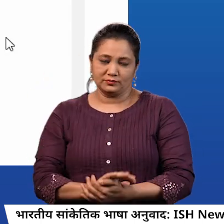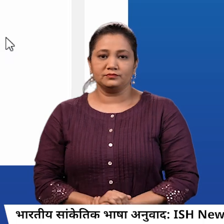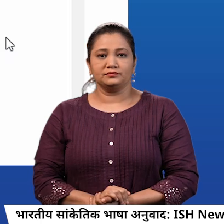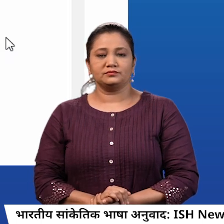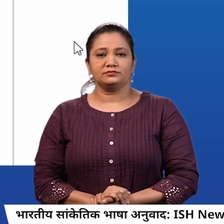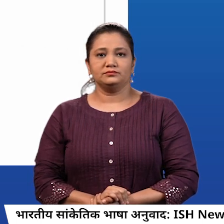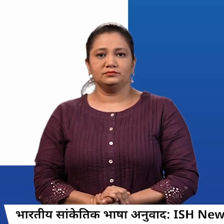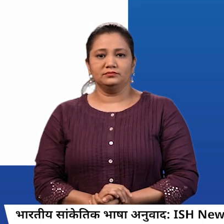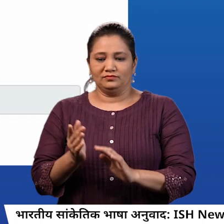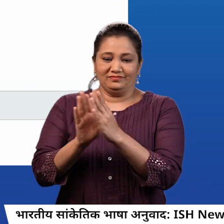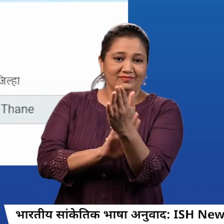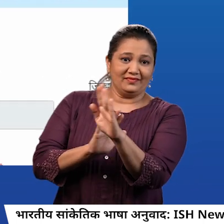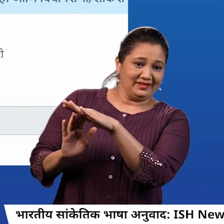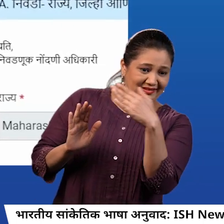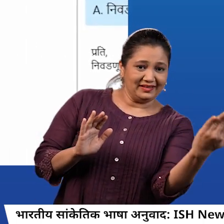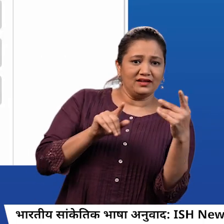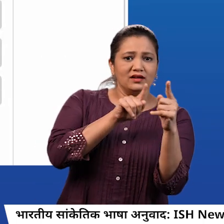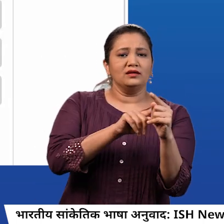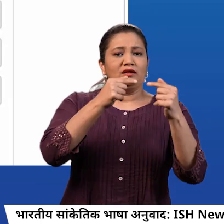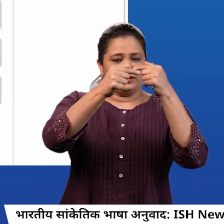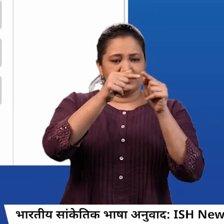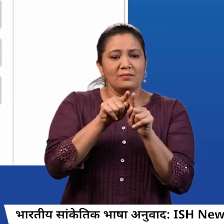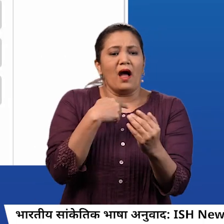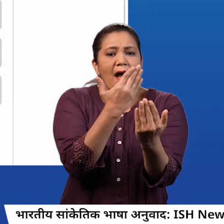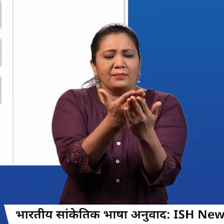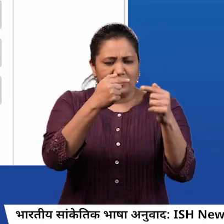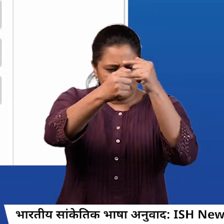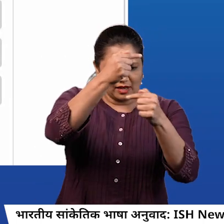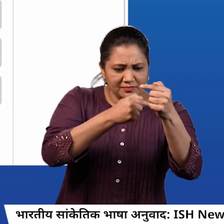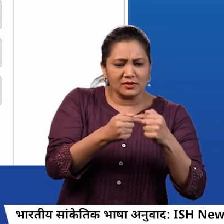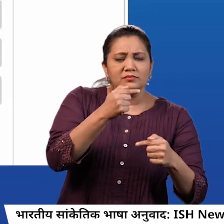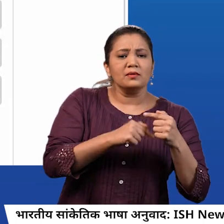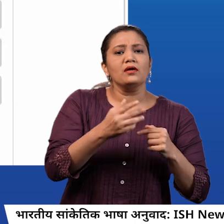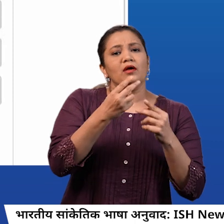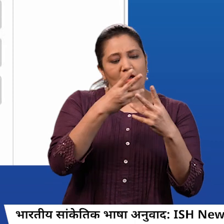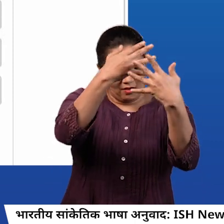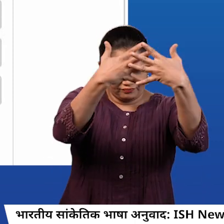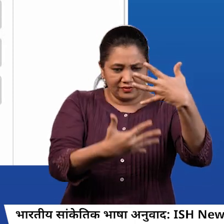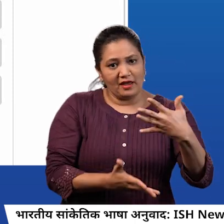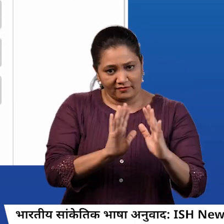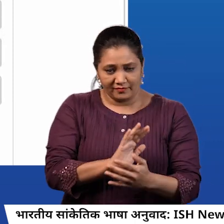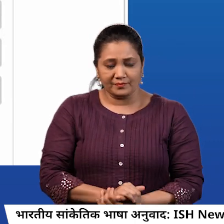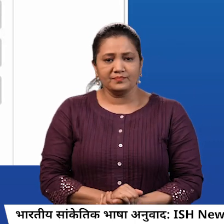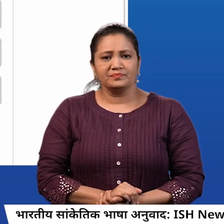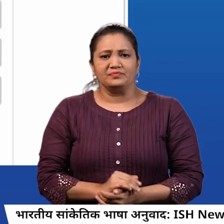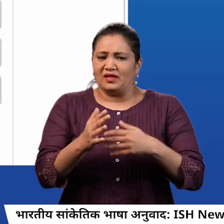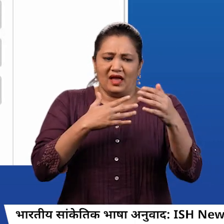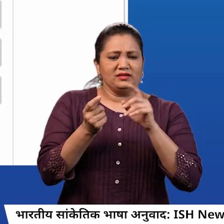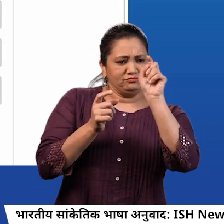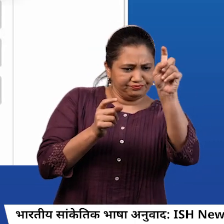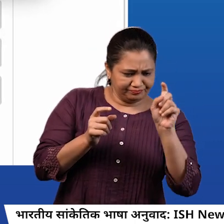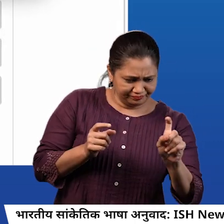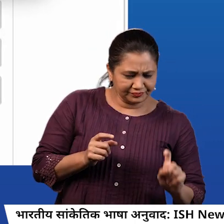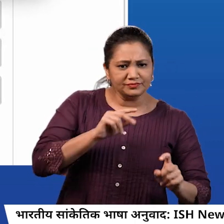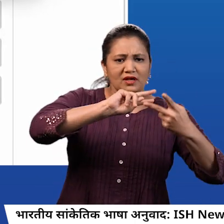आहोत. या पानाच्या डाव्या बाजूला पाहिलं तर या अर्जात किती टप्प्यांमध्ये माहिती भरायची त्याचे मथळे तुम्हाला दिसतील. आपण वेळोवेळी